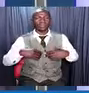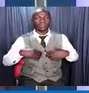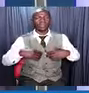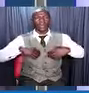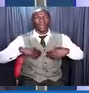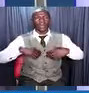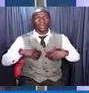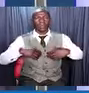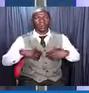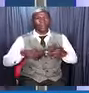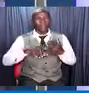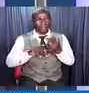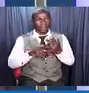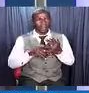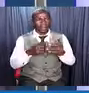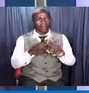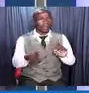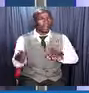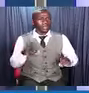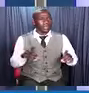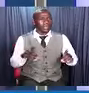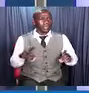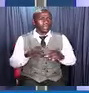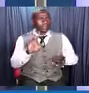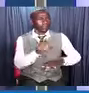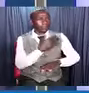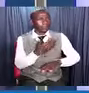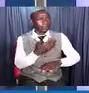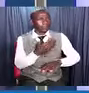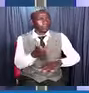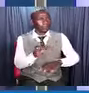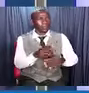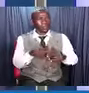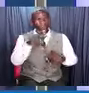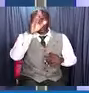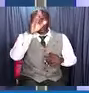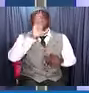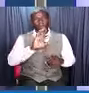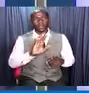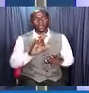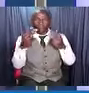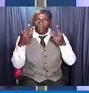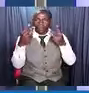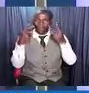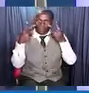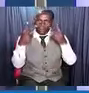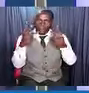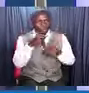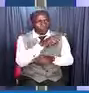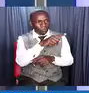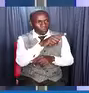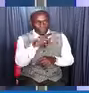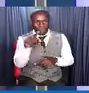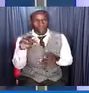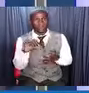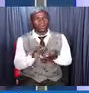furaha inaanza tangu tunaimbia Mungu. And the joy. The joy begins when you are singing that there is power. Nimewaangalia. I have looked at them.